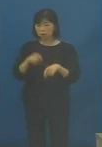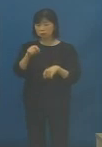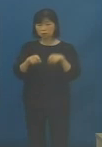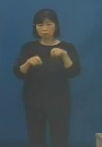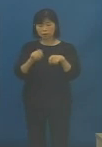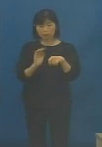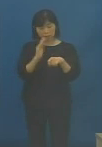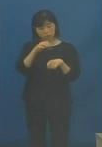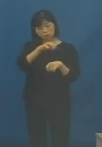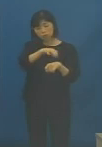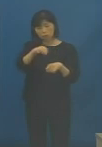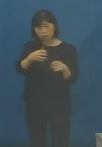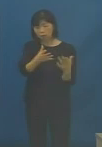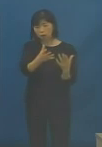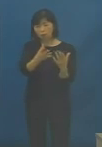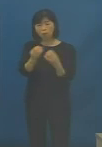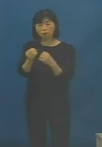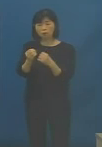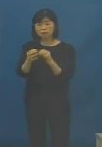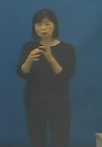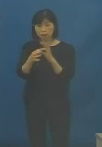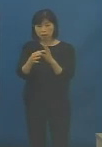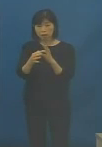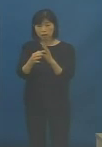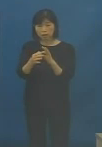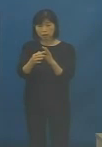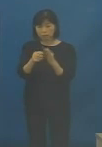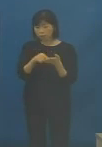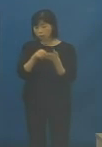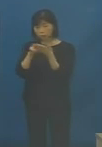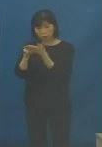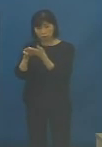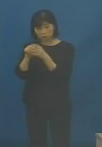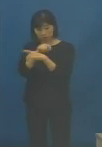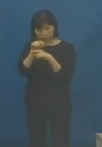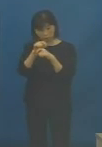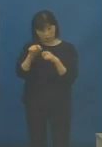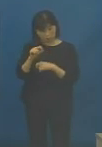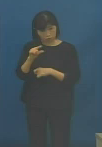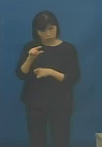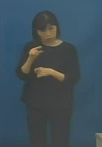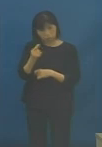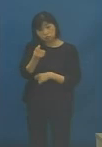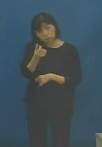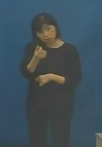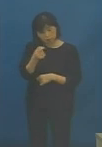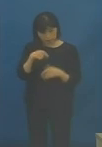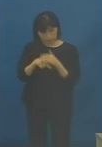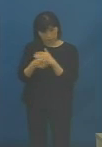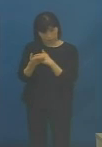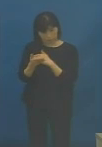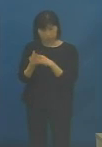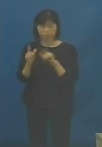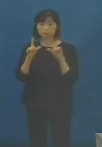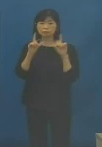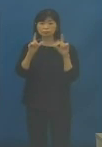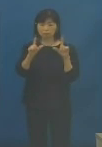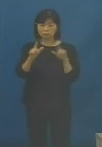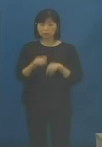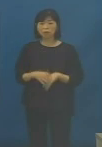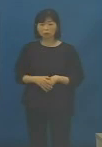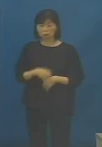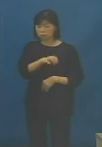、まあ結果少なかったっていうような印象なんでしょうか。 そうですね、まあ、それぞれの事情にあると思います